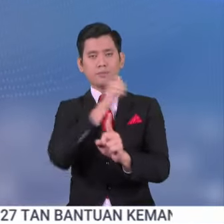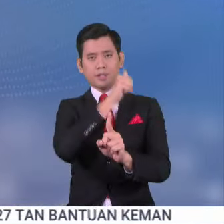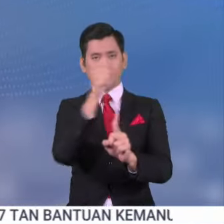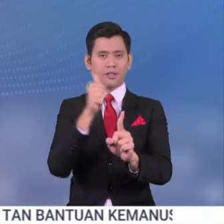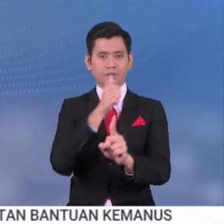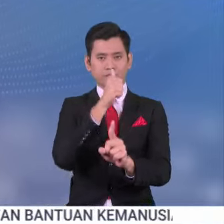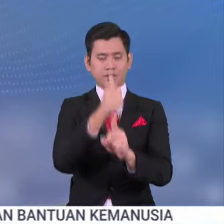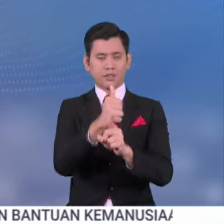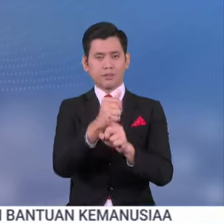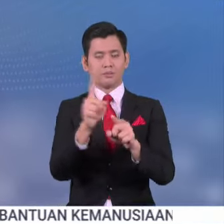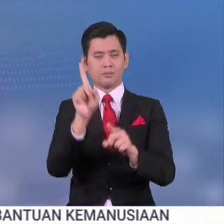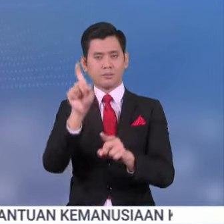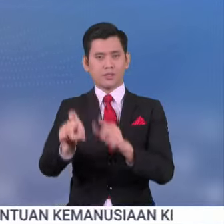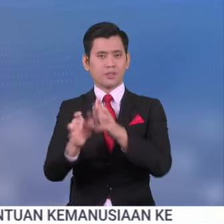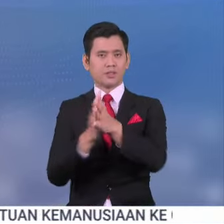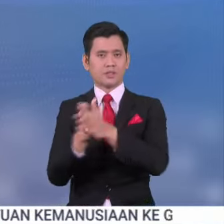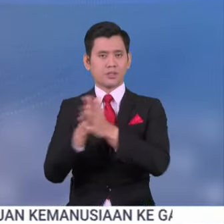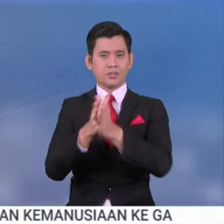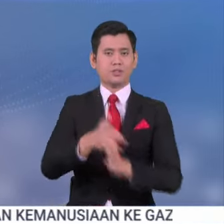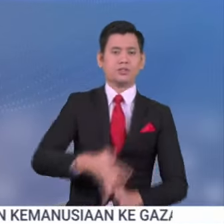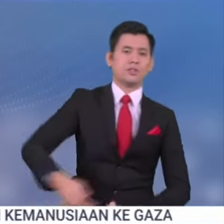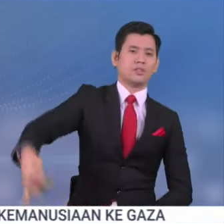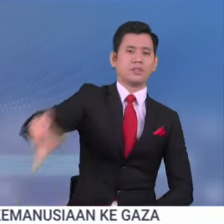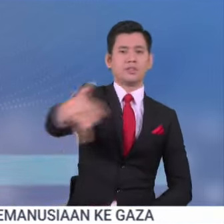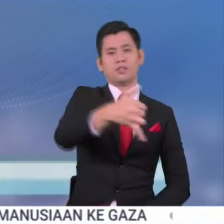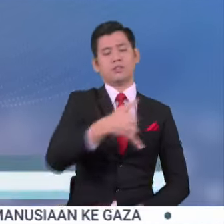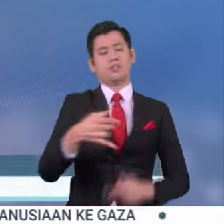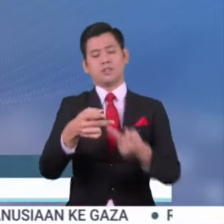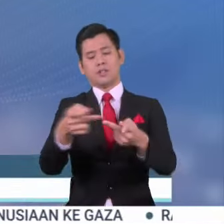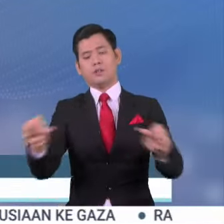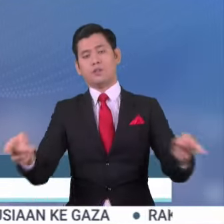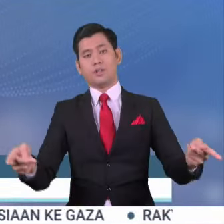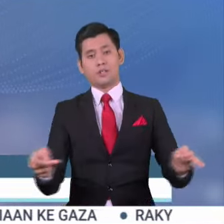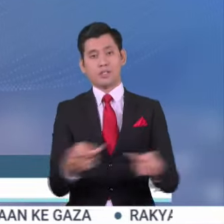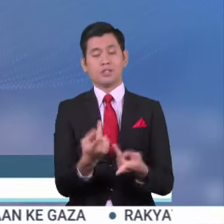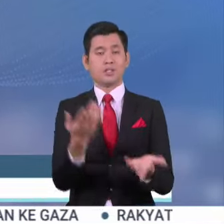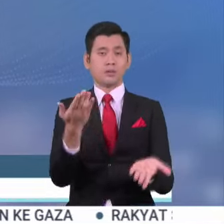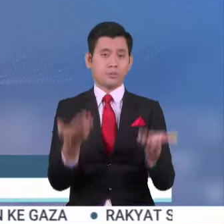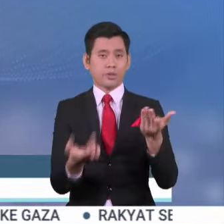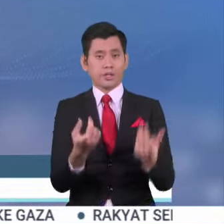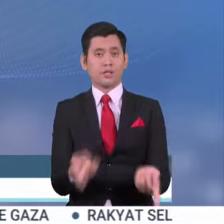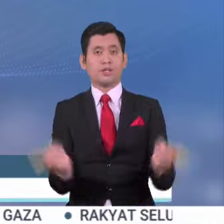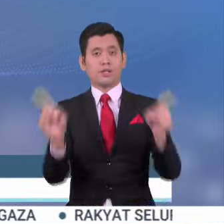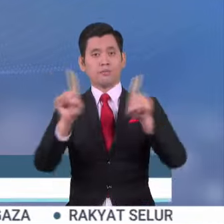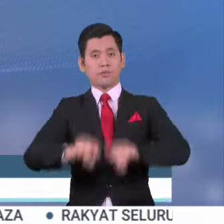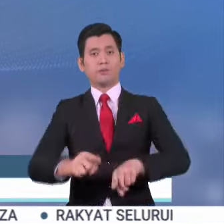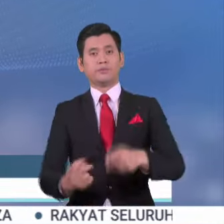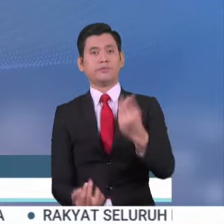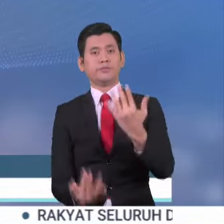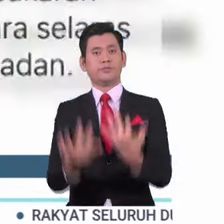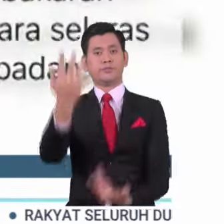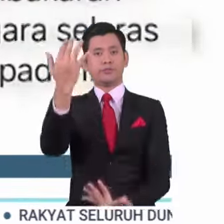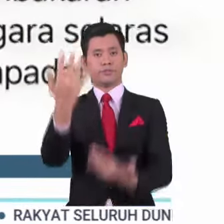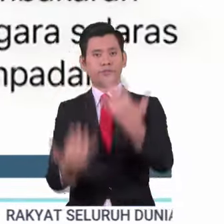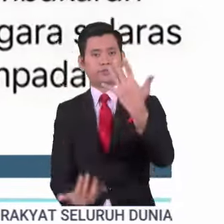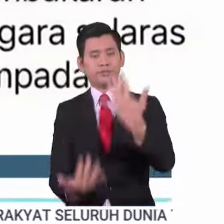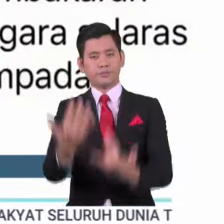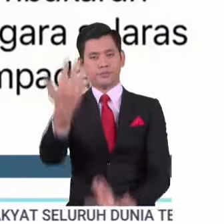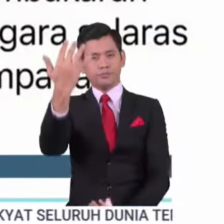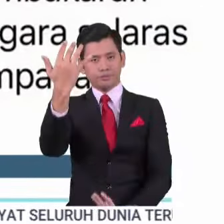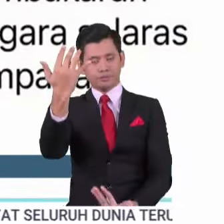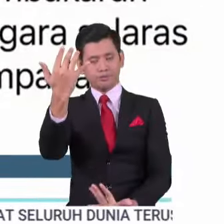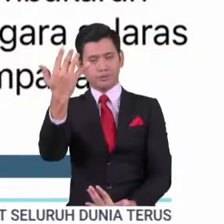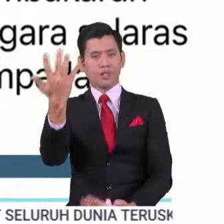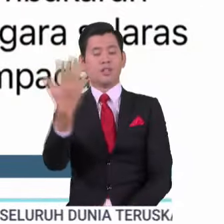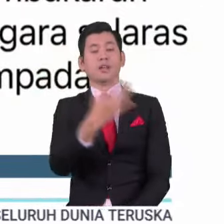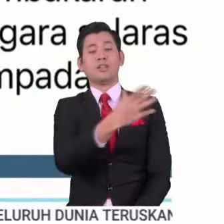rondaan harian di kawasan berpotensi berlakunya aktiviti pembakaran terbuka arahan dikeluarkan menteri sumber asli